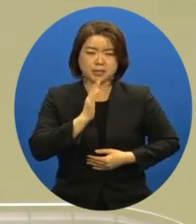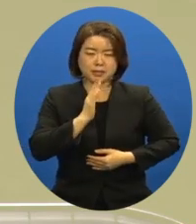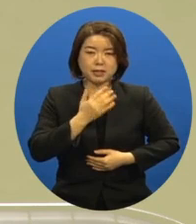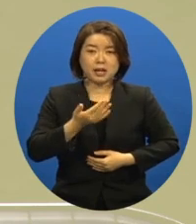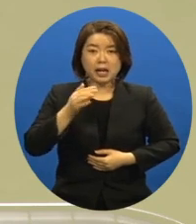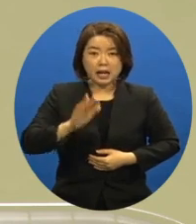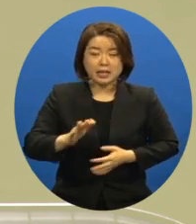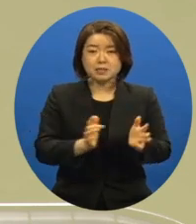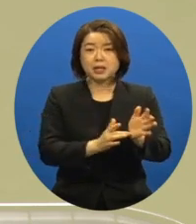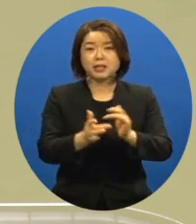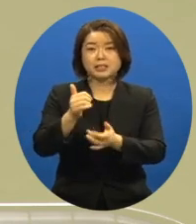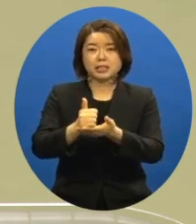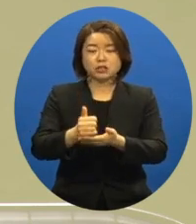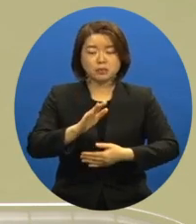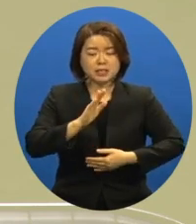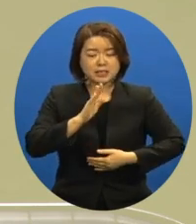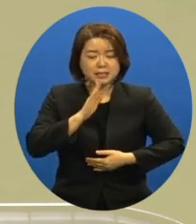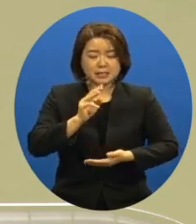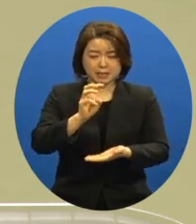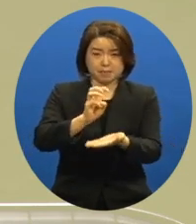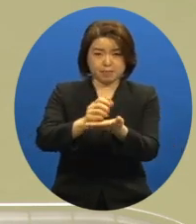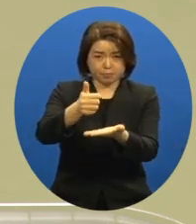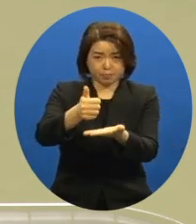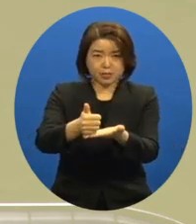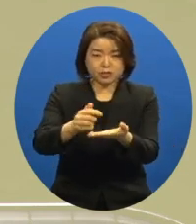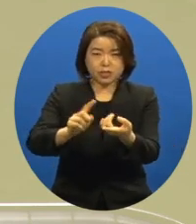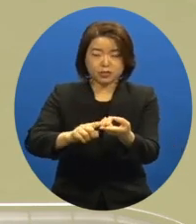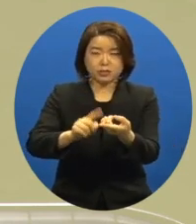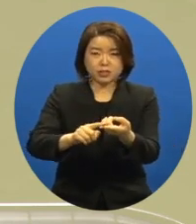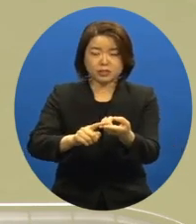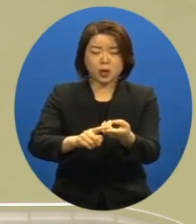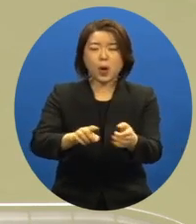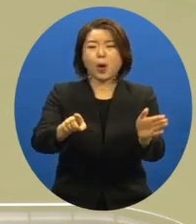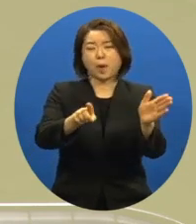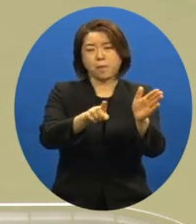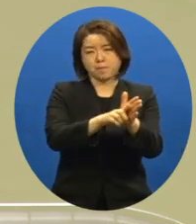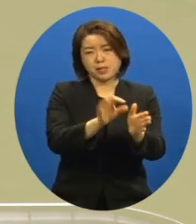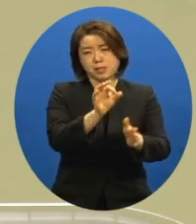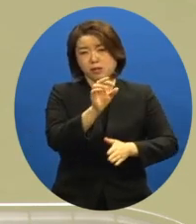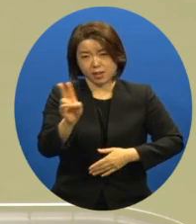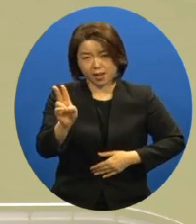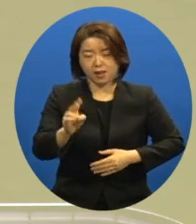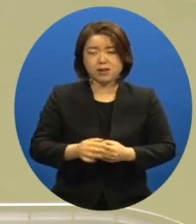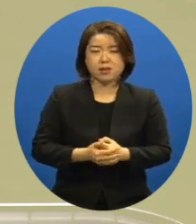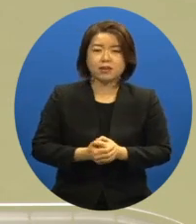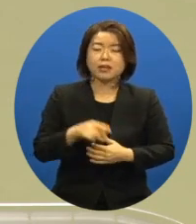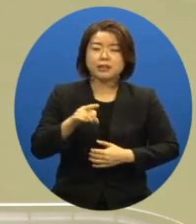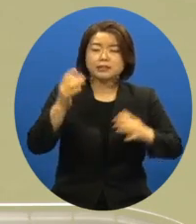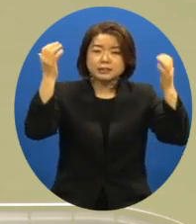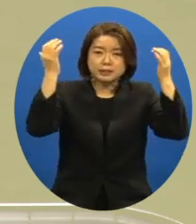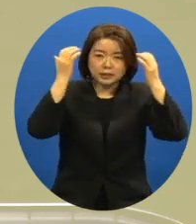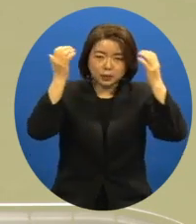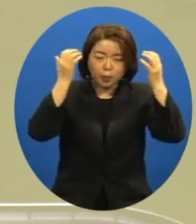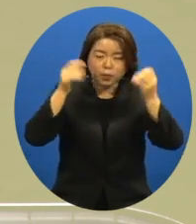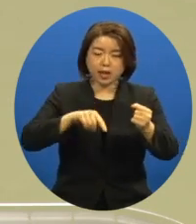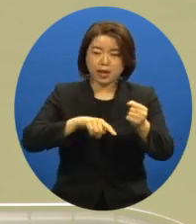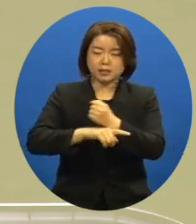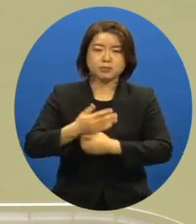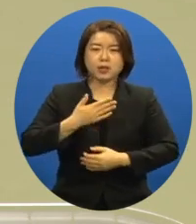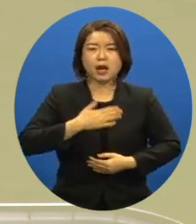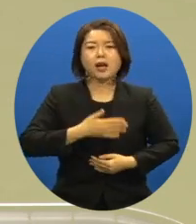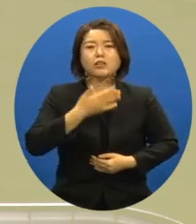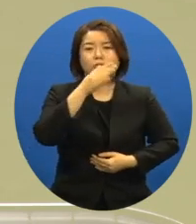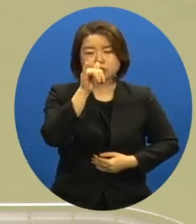그러나 예수님이 진짜 메시아라는 사실을 믿어야 그 고난의 의미를 알게